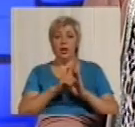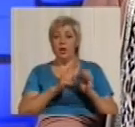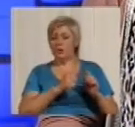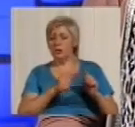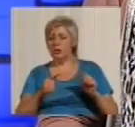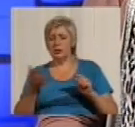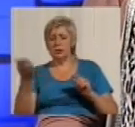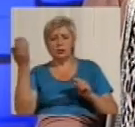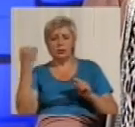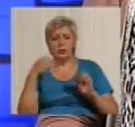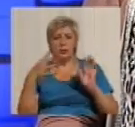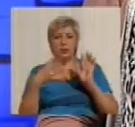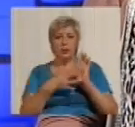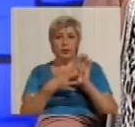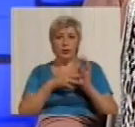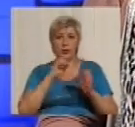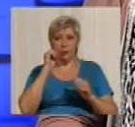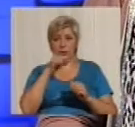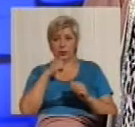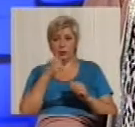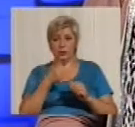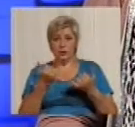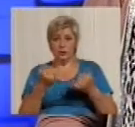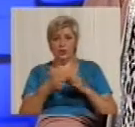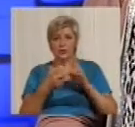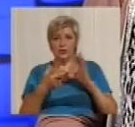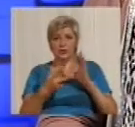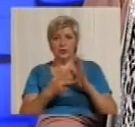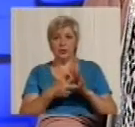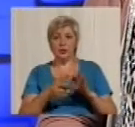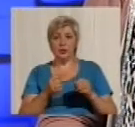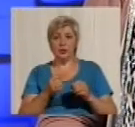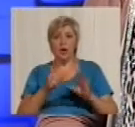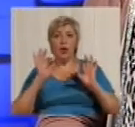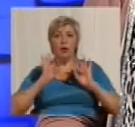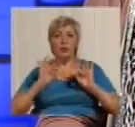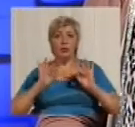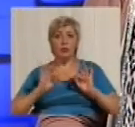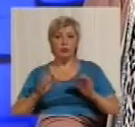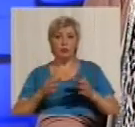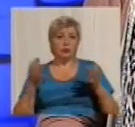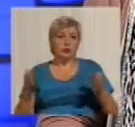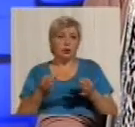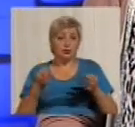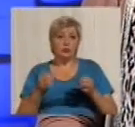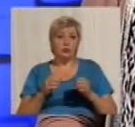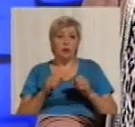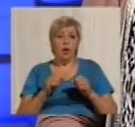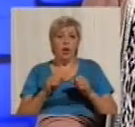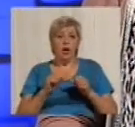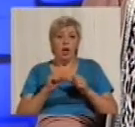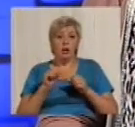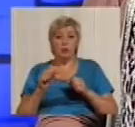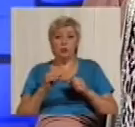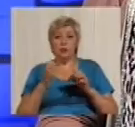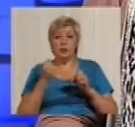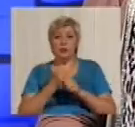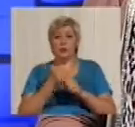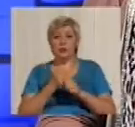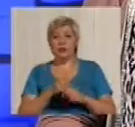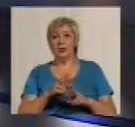лет, понятно, что все сроки пропущены, там, прокуратура фактически там не может особо ничего сделать, то есть могут, ну